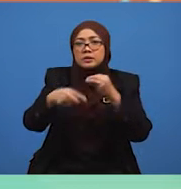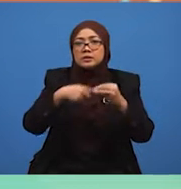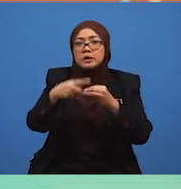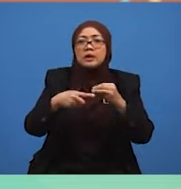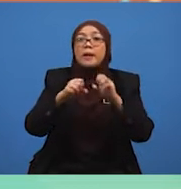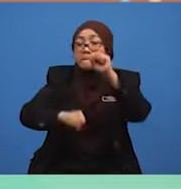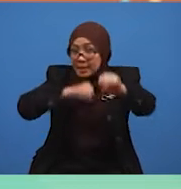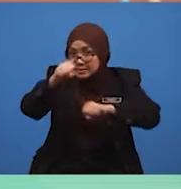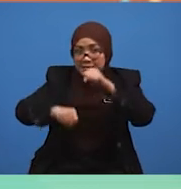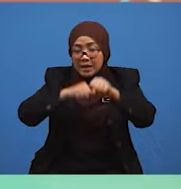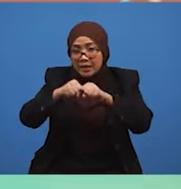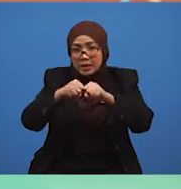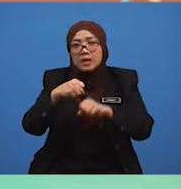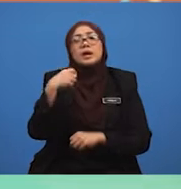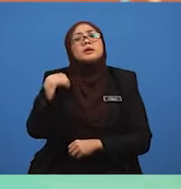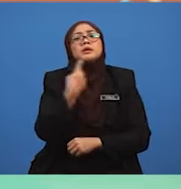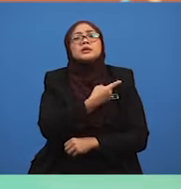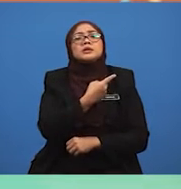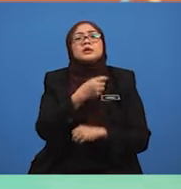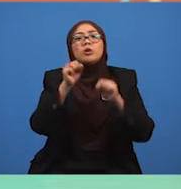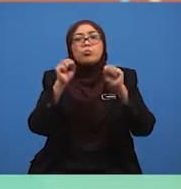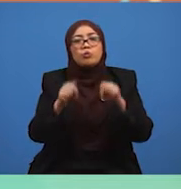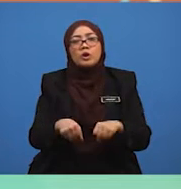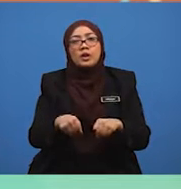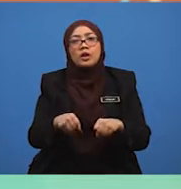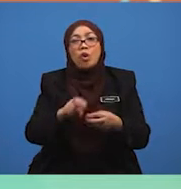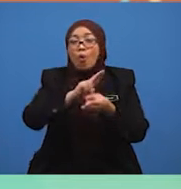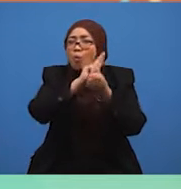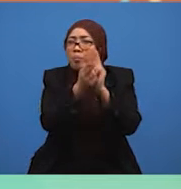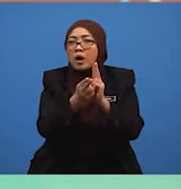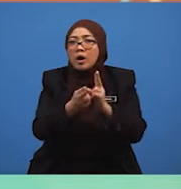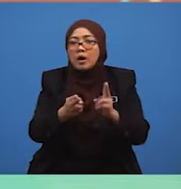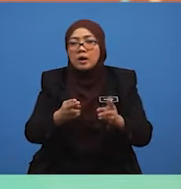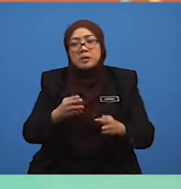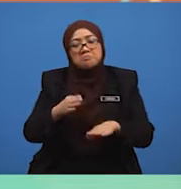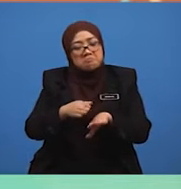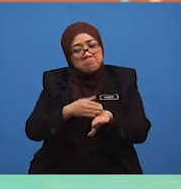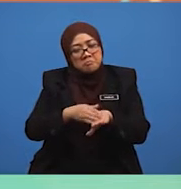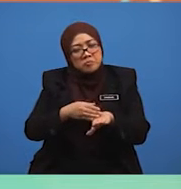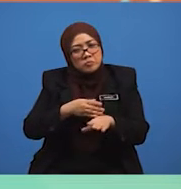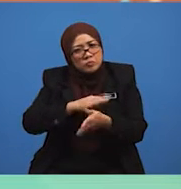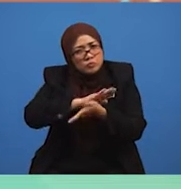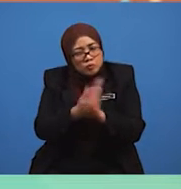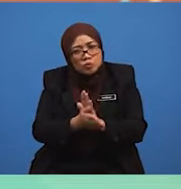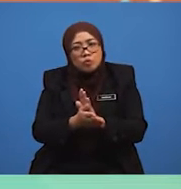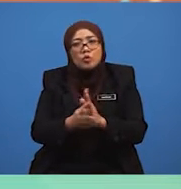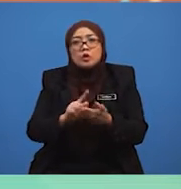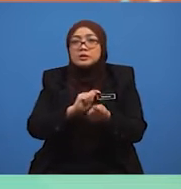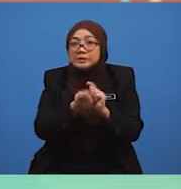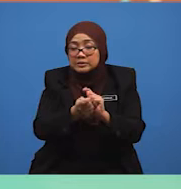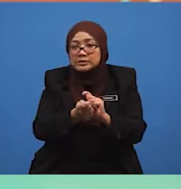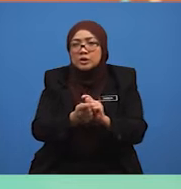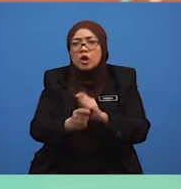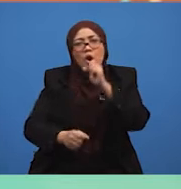ialah kita boleh mengubah kelajuan objek ini. Itu dia. Sekarang,